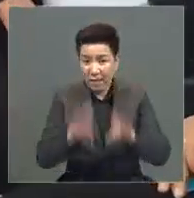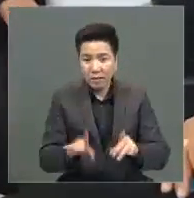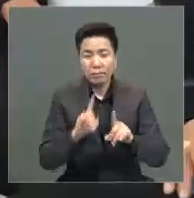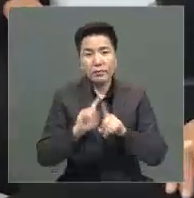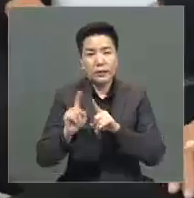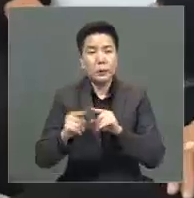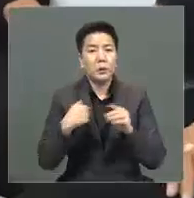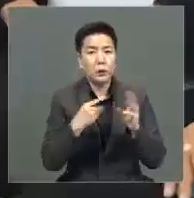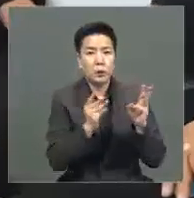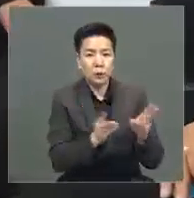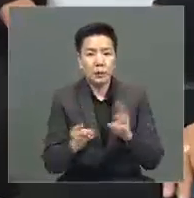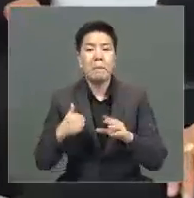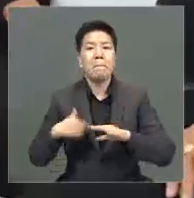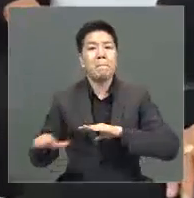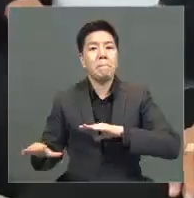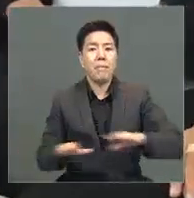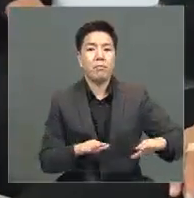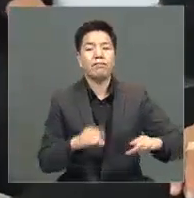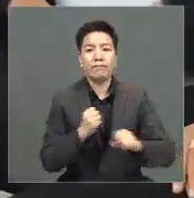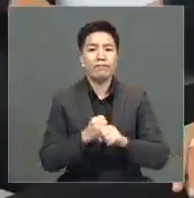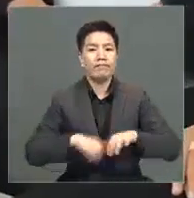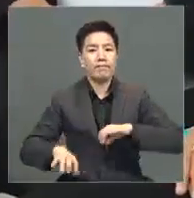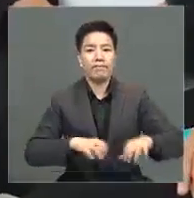ต่างๆขึ้นมาเนี่ยเราพร้อมที่จะปฏิบัติการได้ทันที